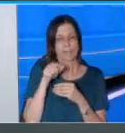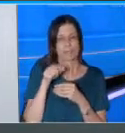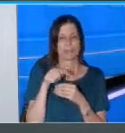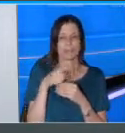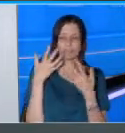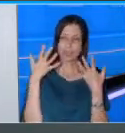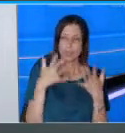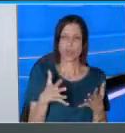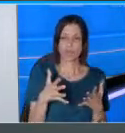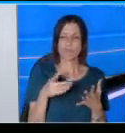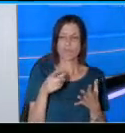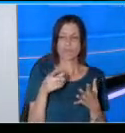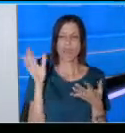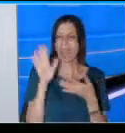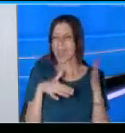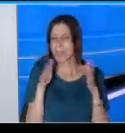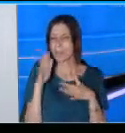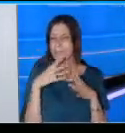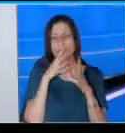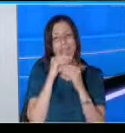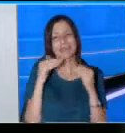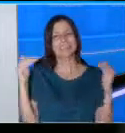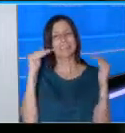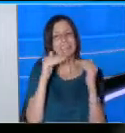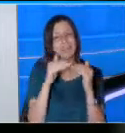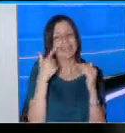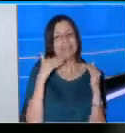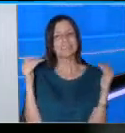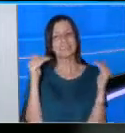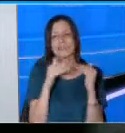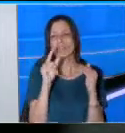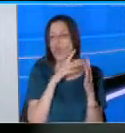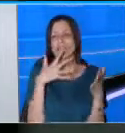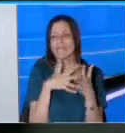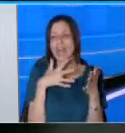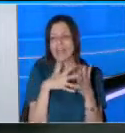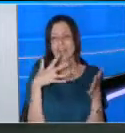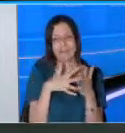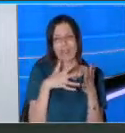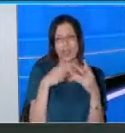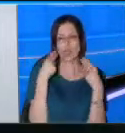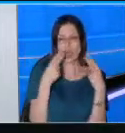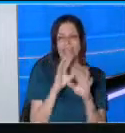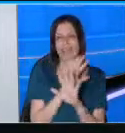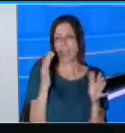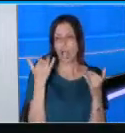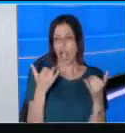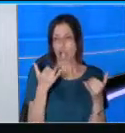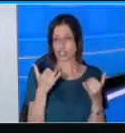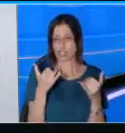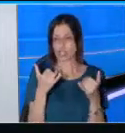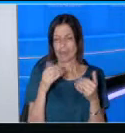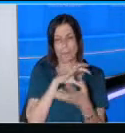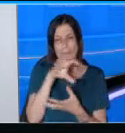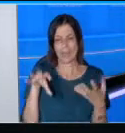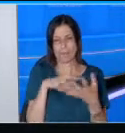ותוקפים אלימים. אבל בואו נדבר רגע על סימטריה. סימטריה לא נבחנת במבחן התוצאה רק עכשיו